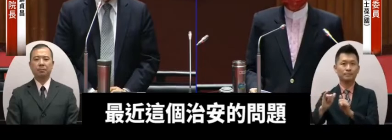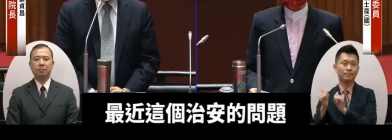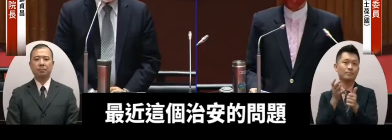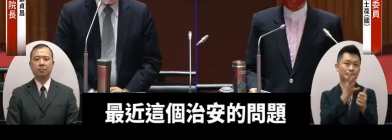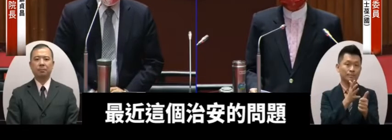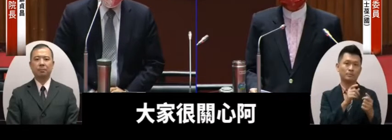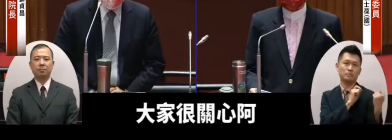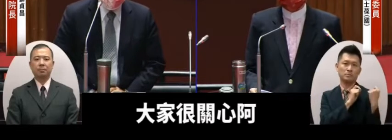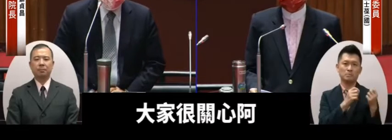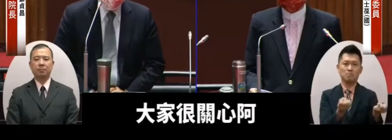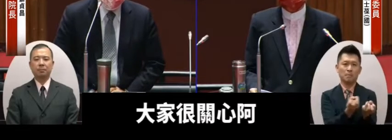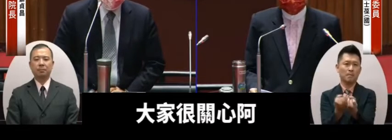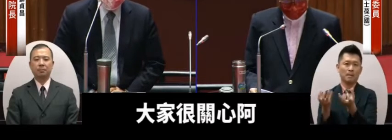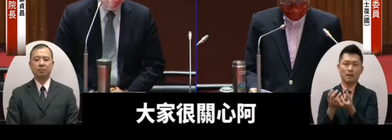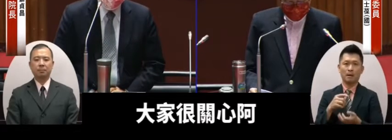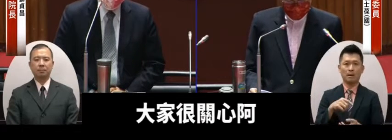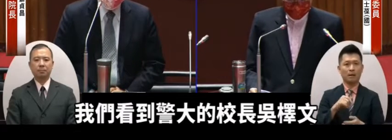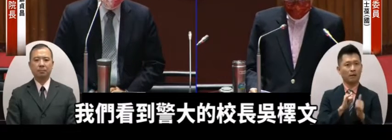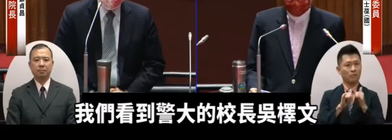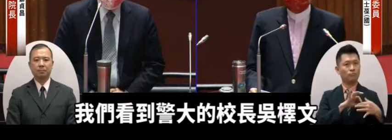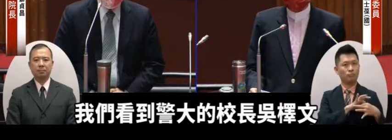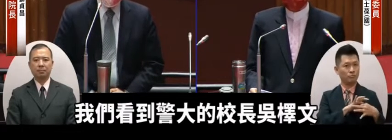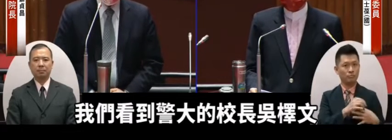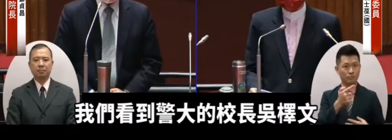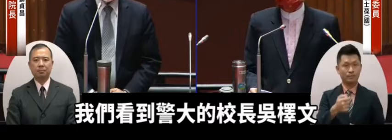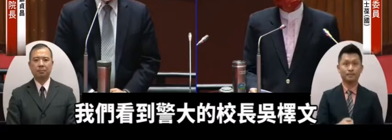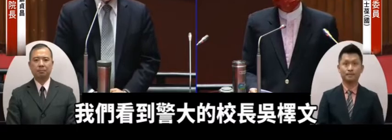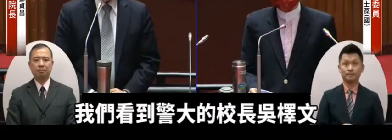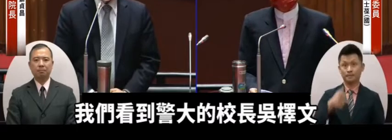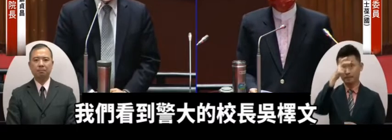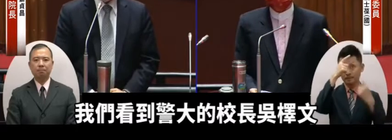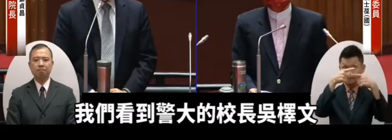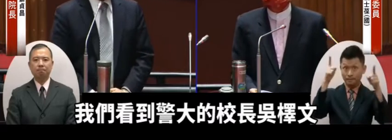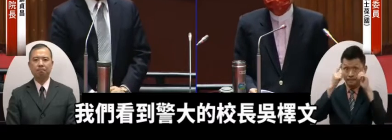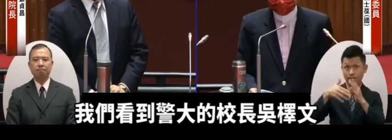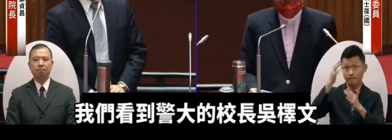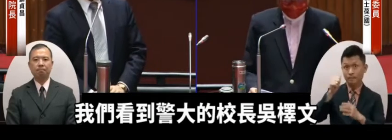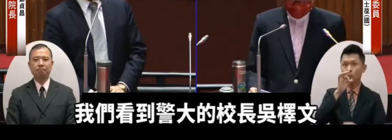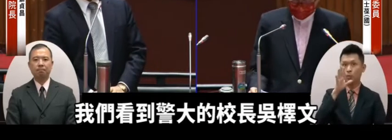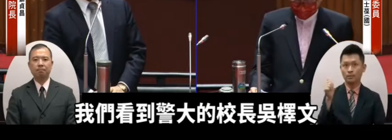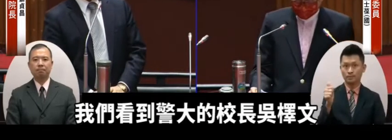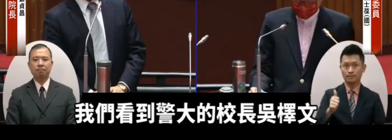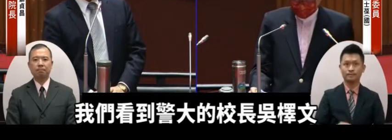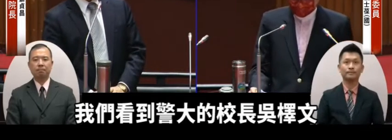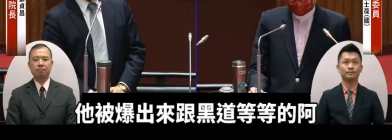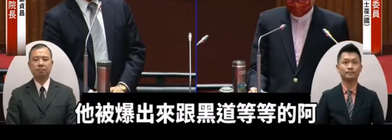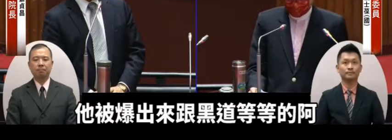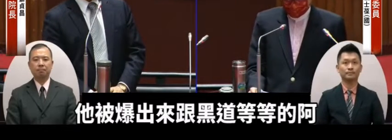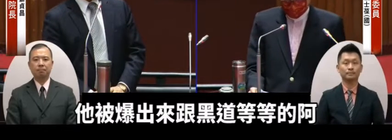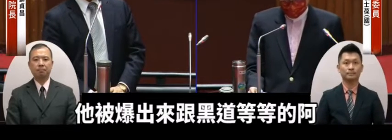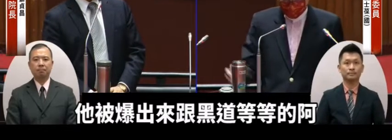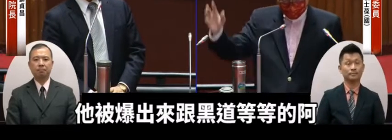最近这个治安的问题大家很关心啊，我们看到警大的校长吴泽木啊，